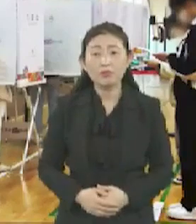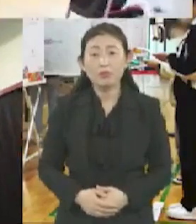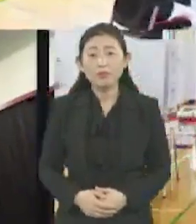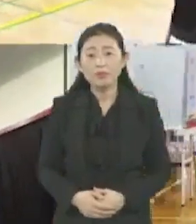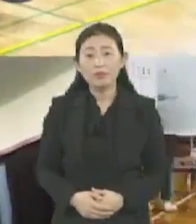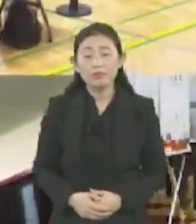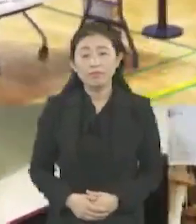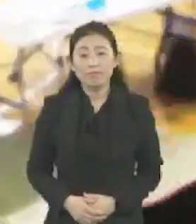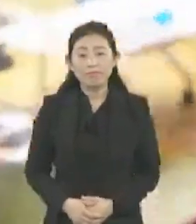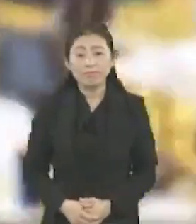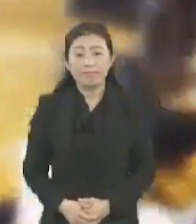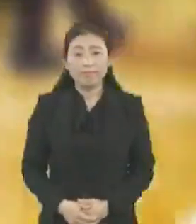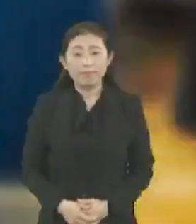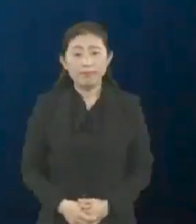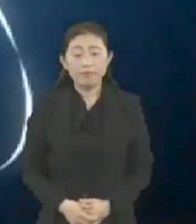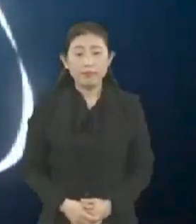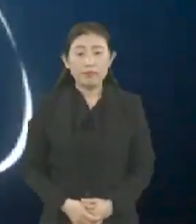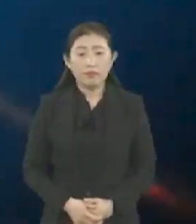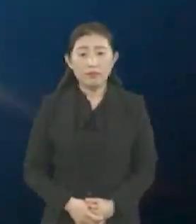아